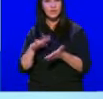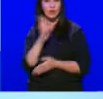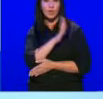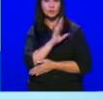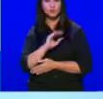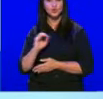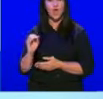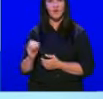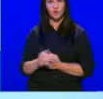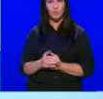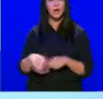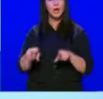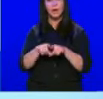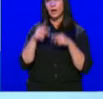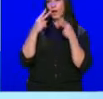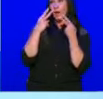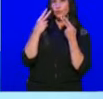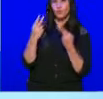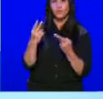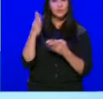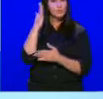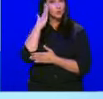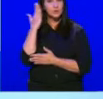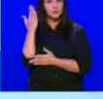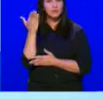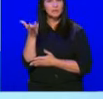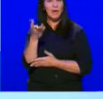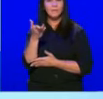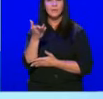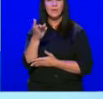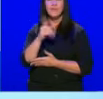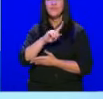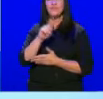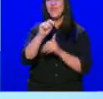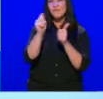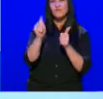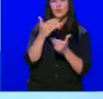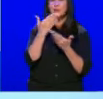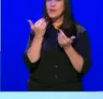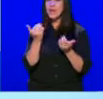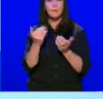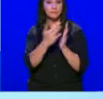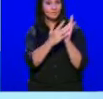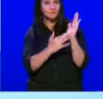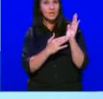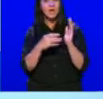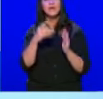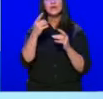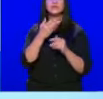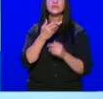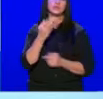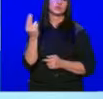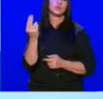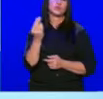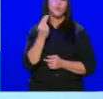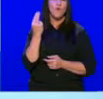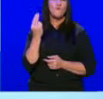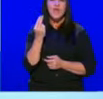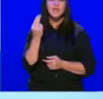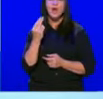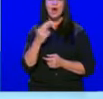Източна Европа. Както виждаме от страните, там не фигурират Словения, Хърватия, Унгария, освен